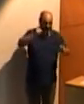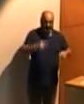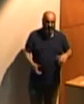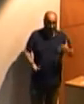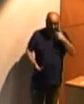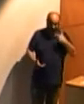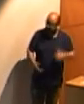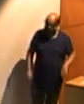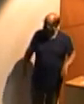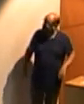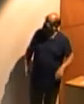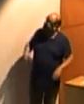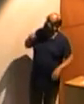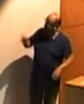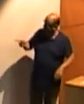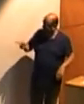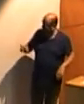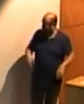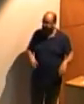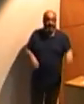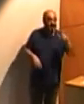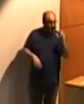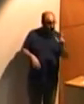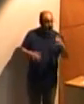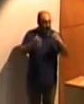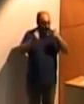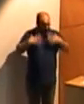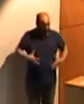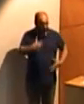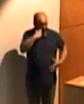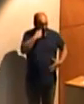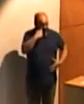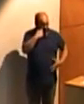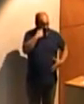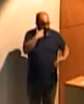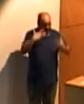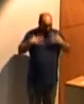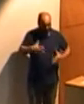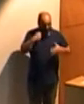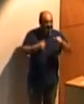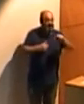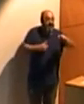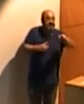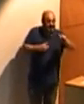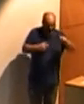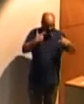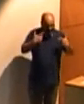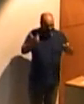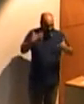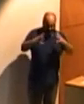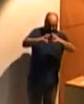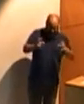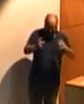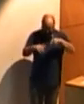la chair et ça effectivement ça nous permet quand on connaît la chair le corps sur le plancher sharks ça nous permet d'en connaître le fonctionnement